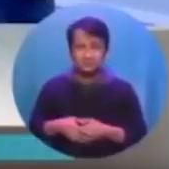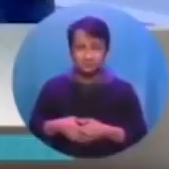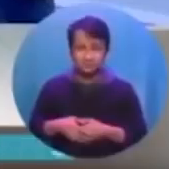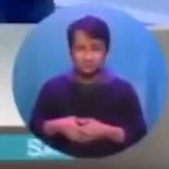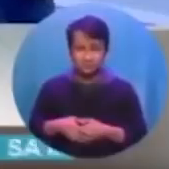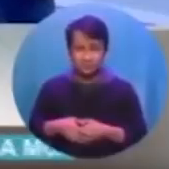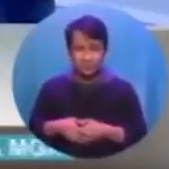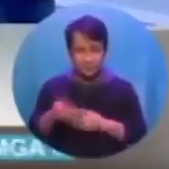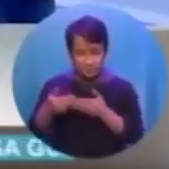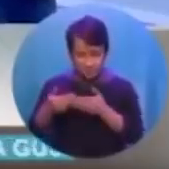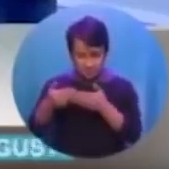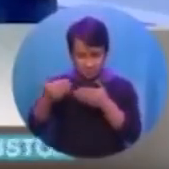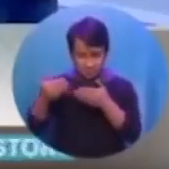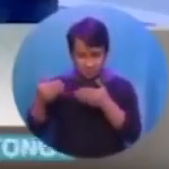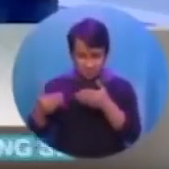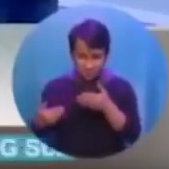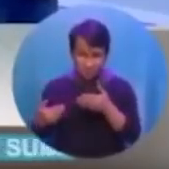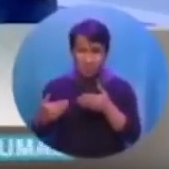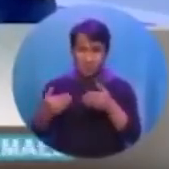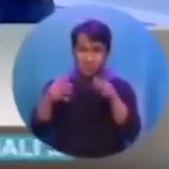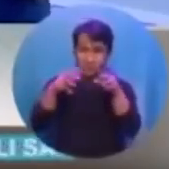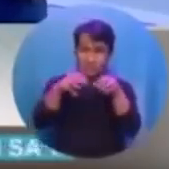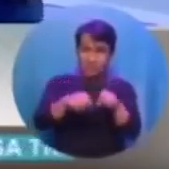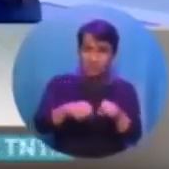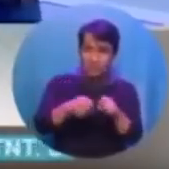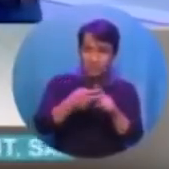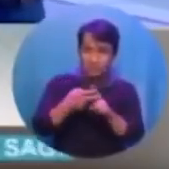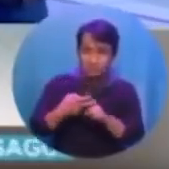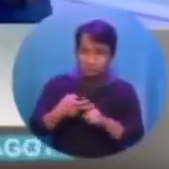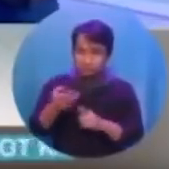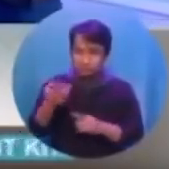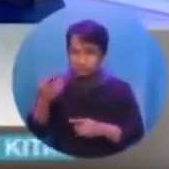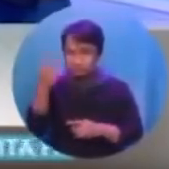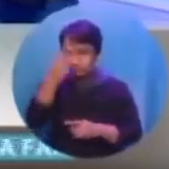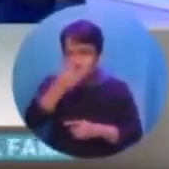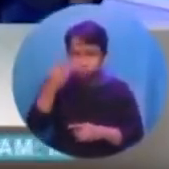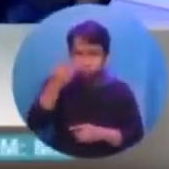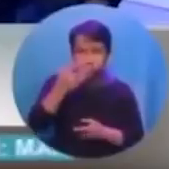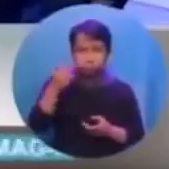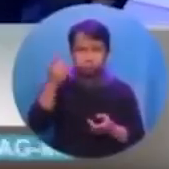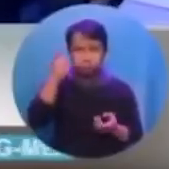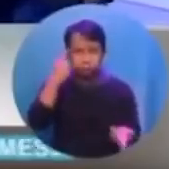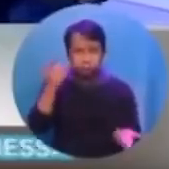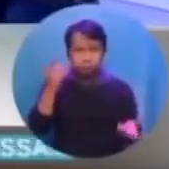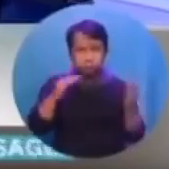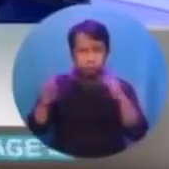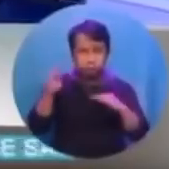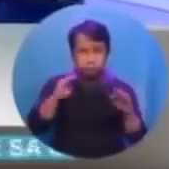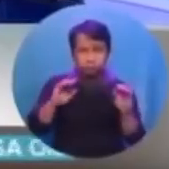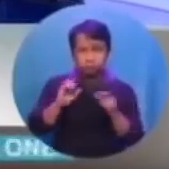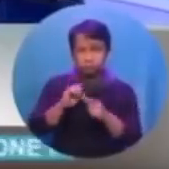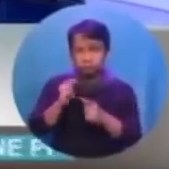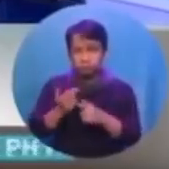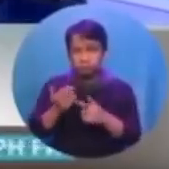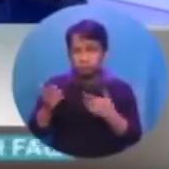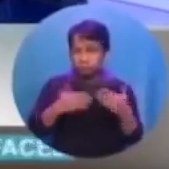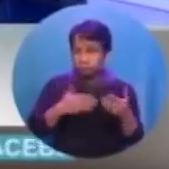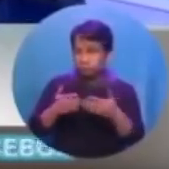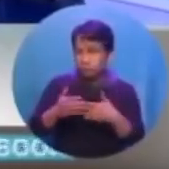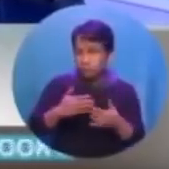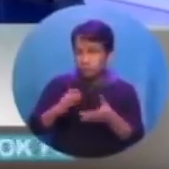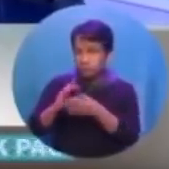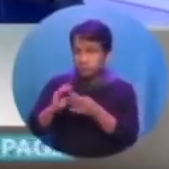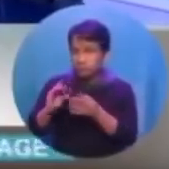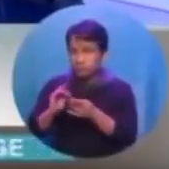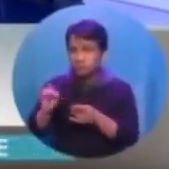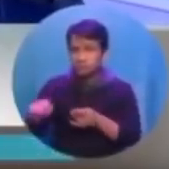niyo ho ba na bago mangyari itong pagdudukot na medyo balisa siya or konsumido talaga, problemado? Wala ba siyang